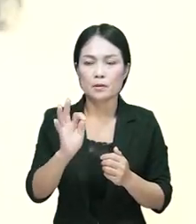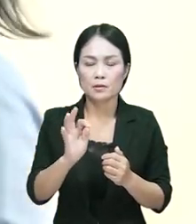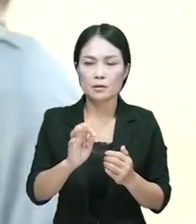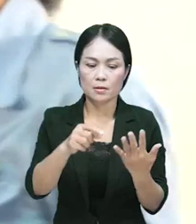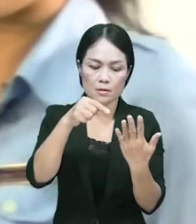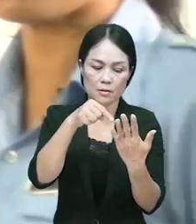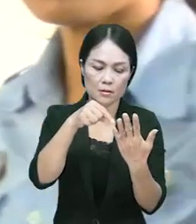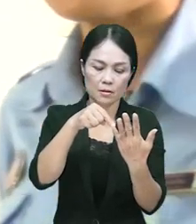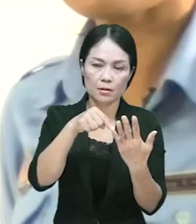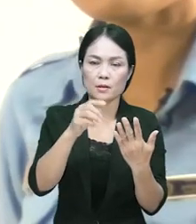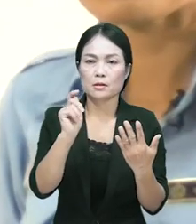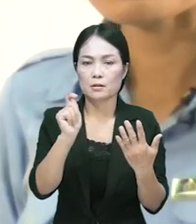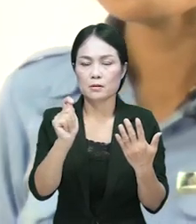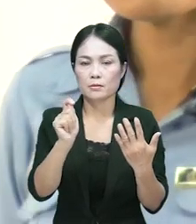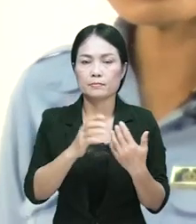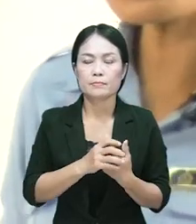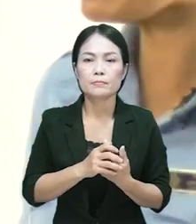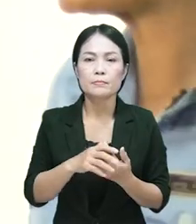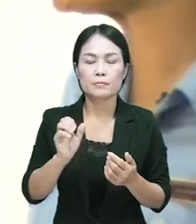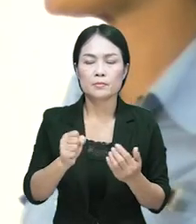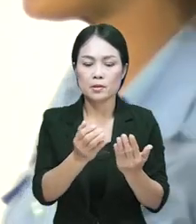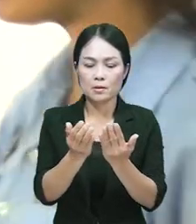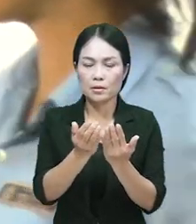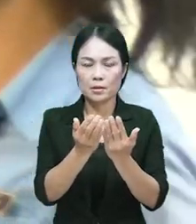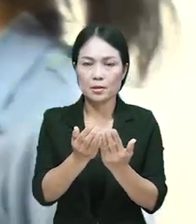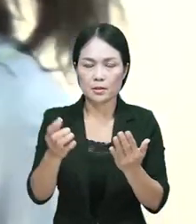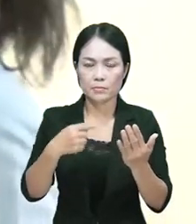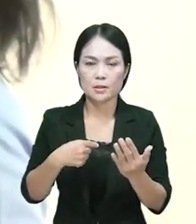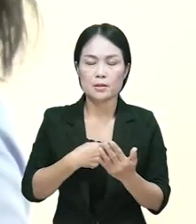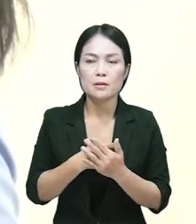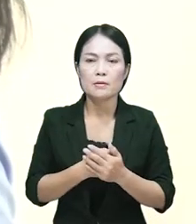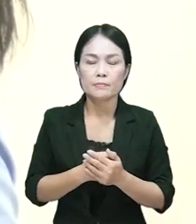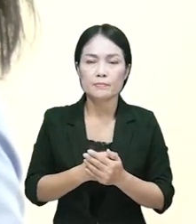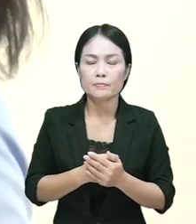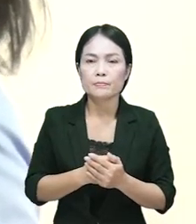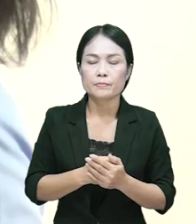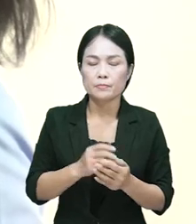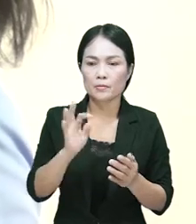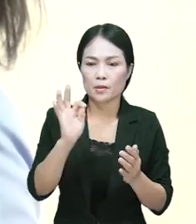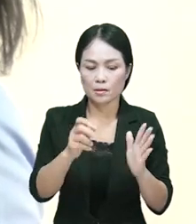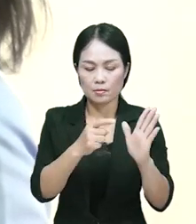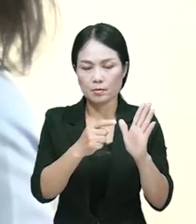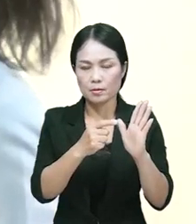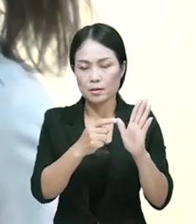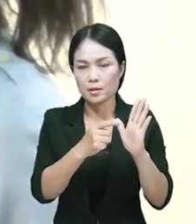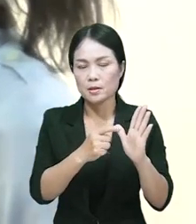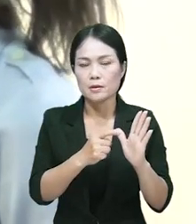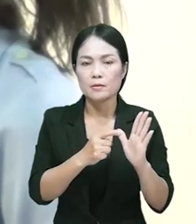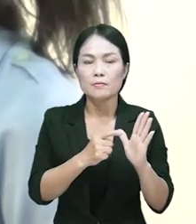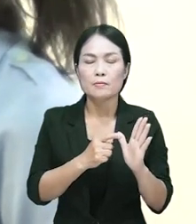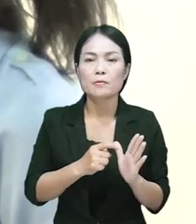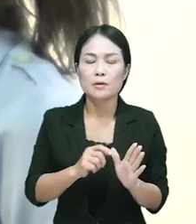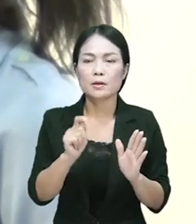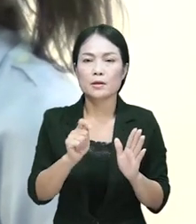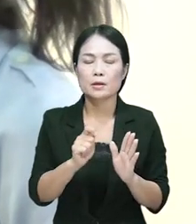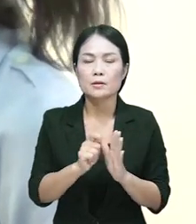អៀររចាសំអានជាមួយអ្នកគ្រូកូនវាឋានៈចកិច្ចអស័ព្ទមានន័យថា